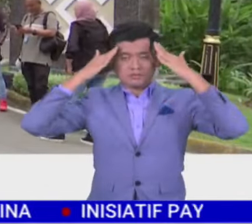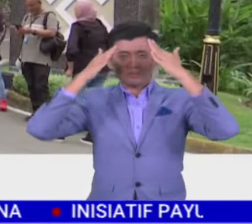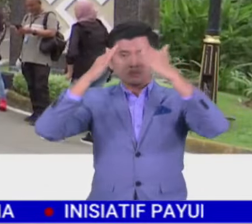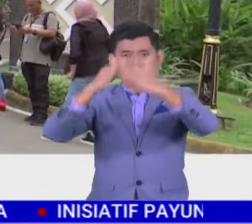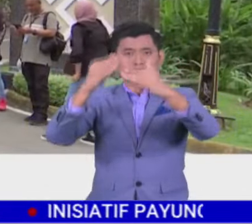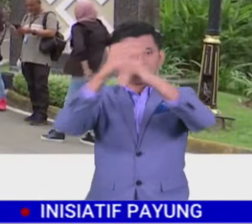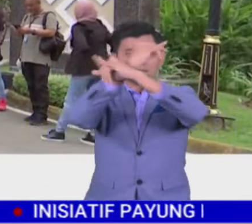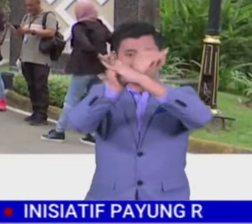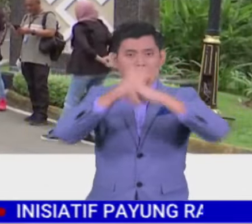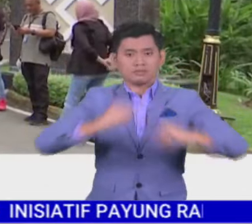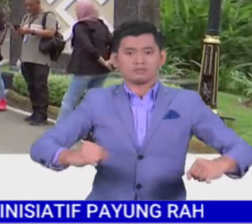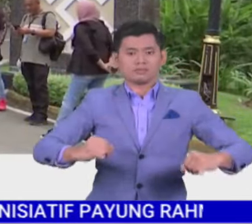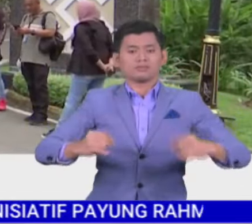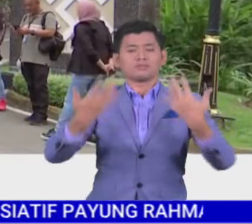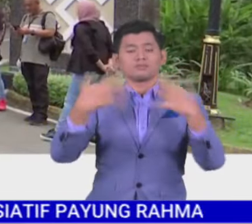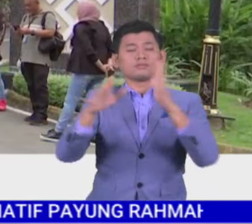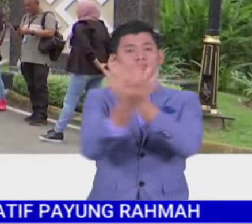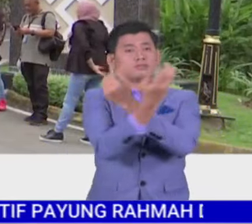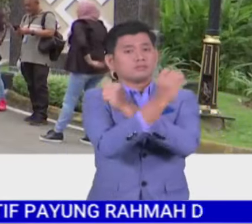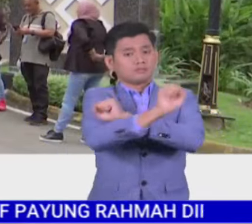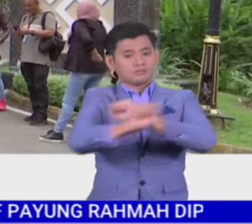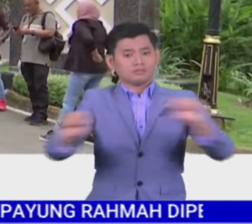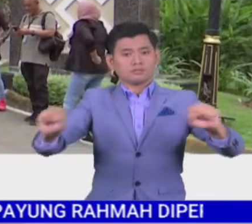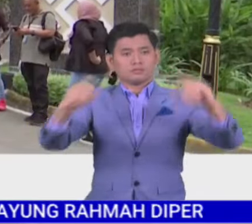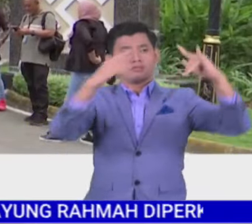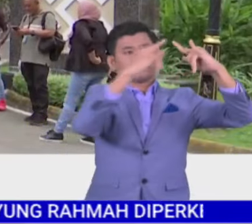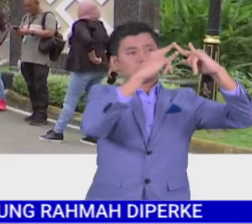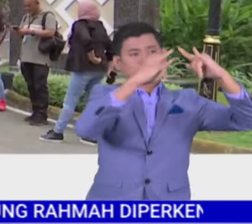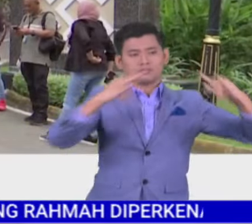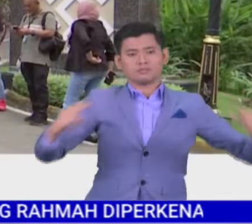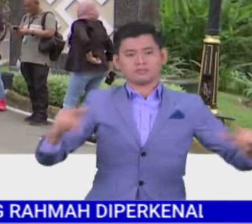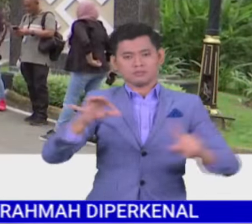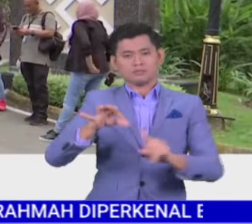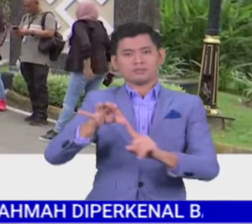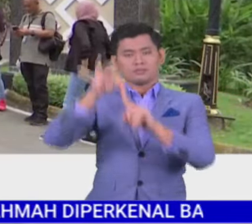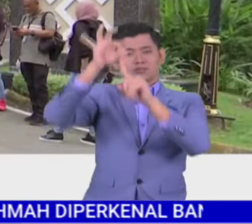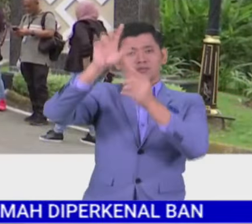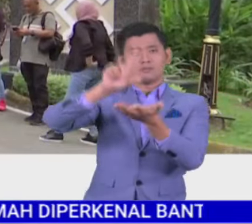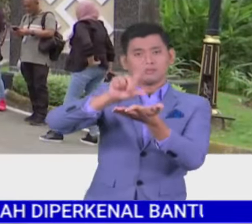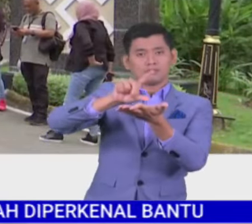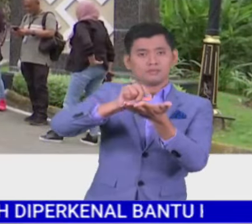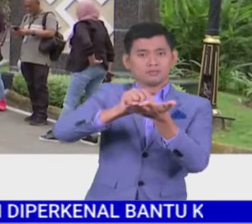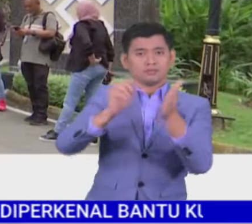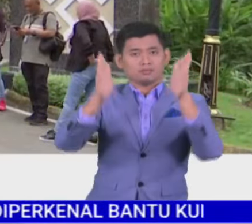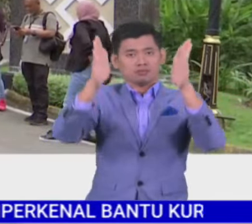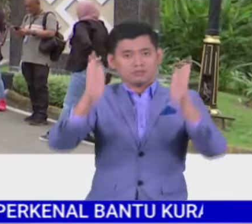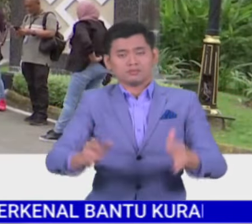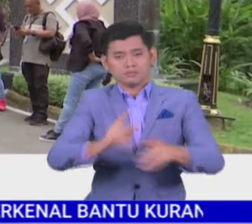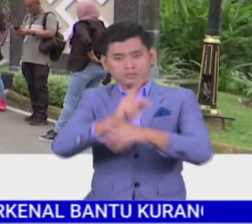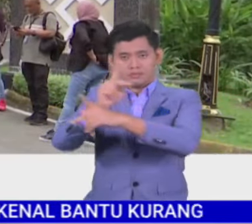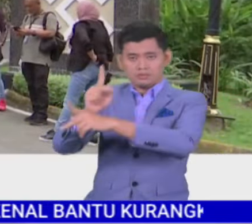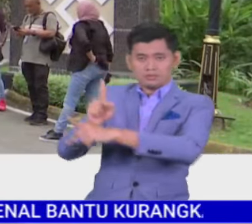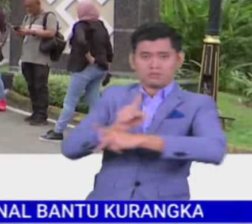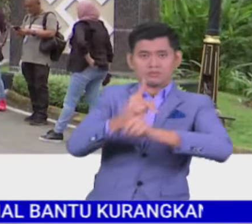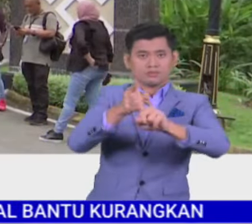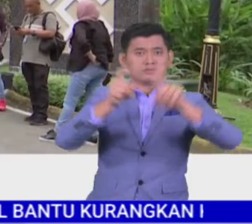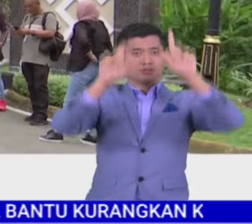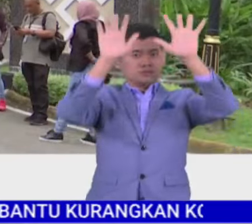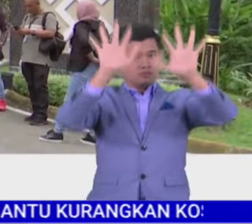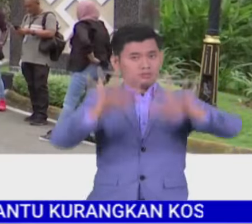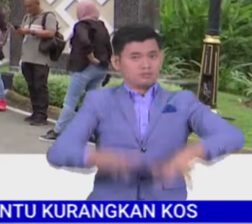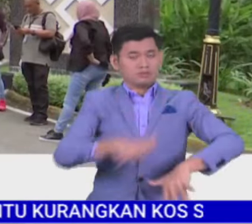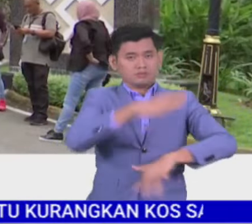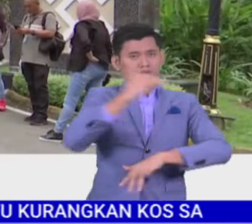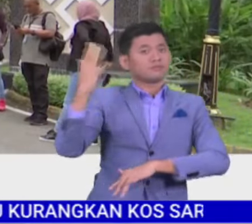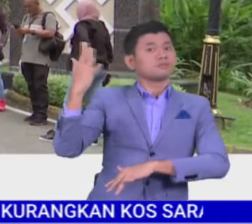pihak istana pihak istana dalam menyediakan kemah khas untuk pengamal media berlindung daripada hujan dan Panas sejak semalam